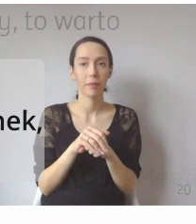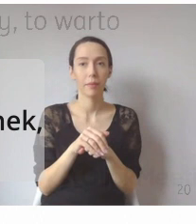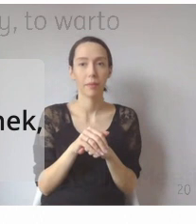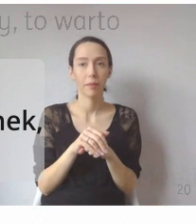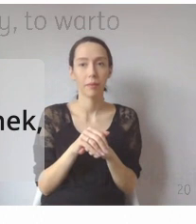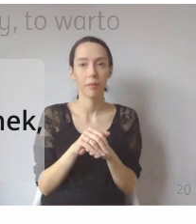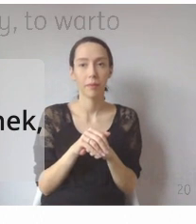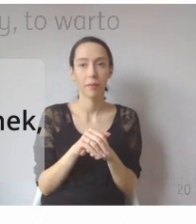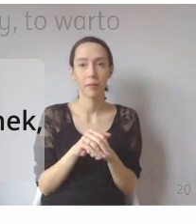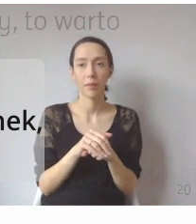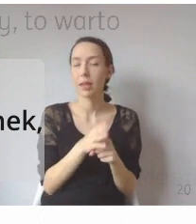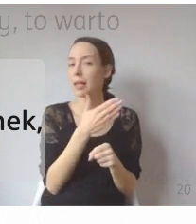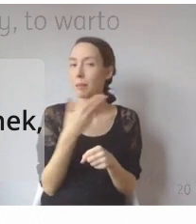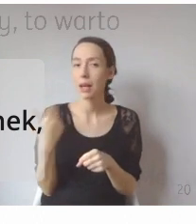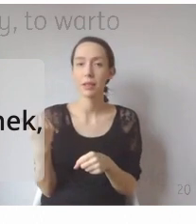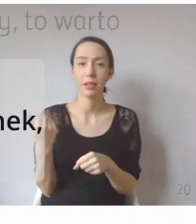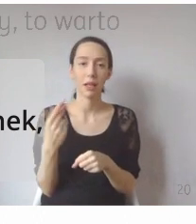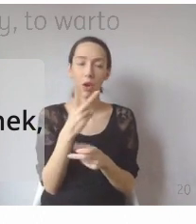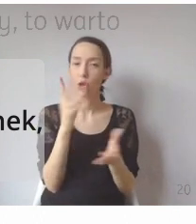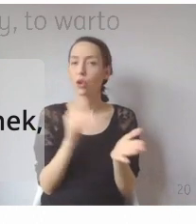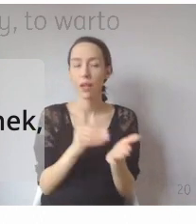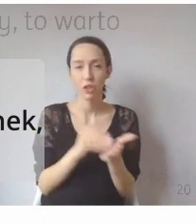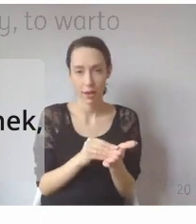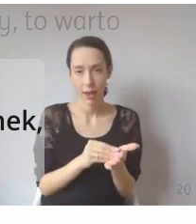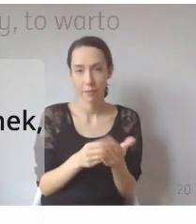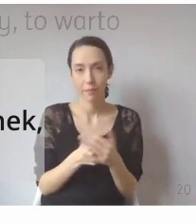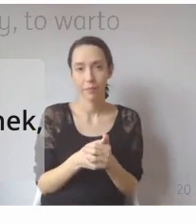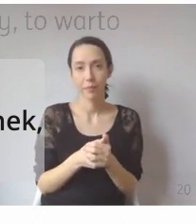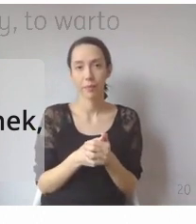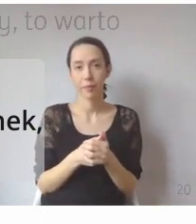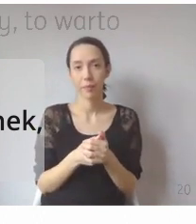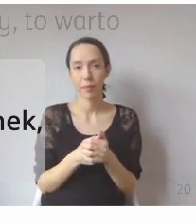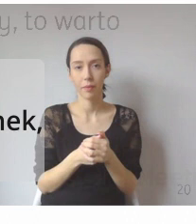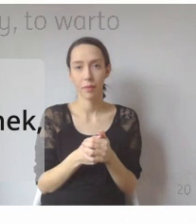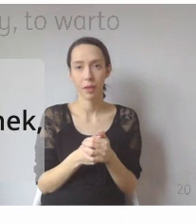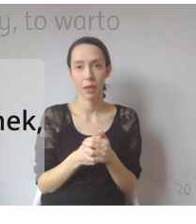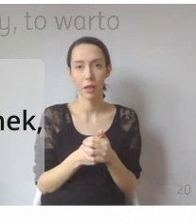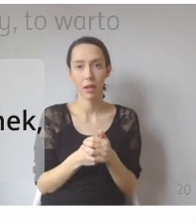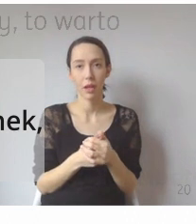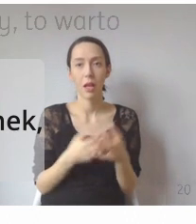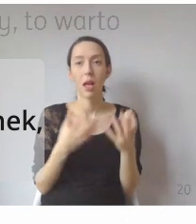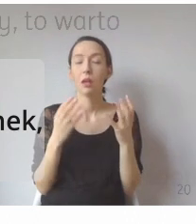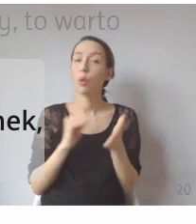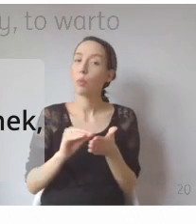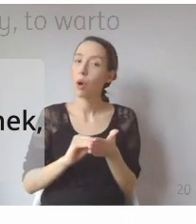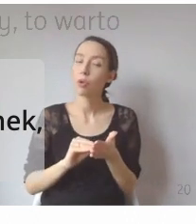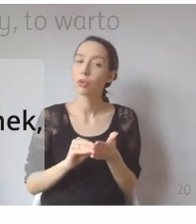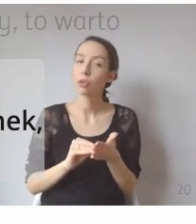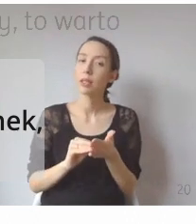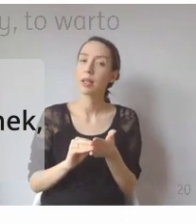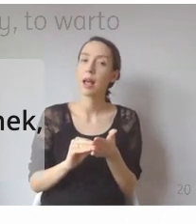dużego doświadczenia, to w tej sekcji warto wpisać kierunek, w którym chcielibyście się